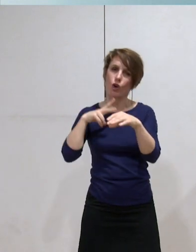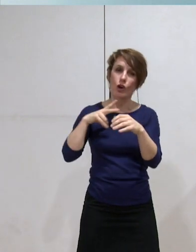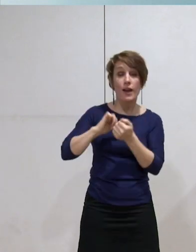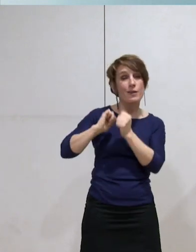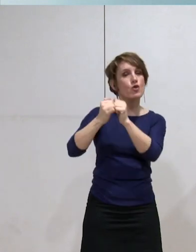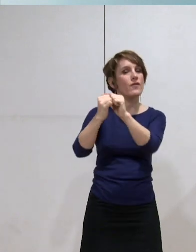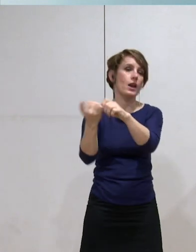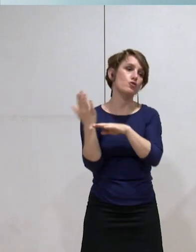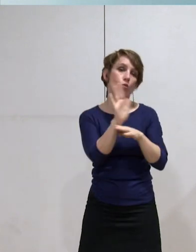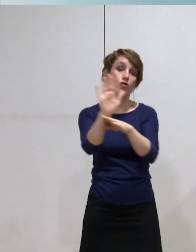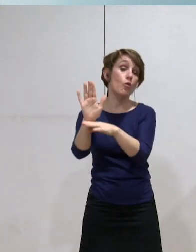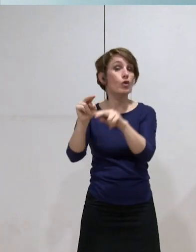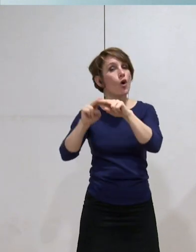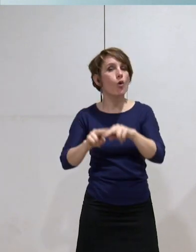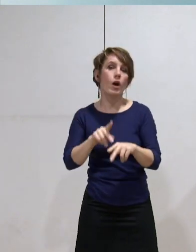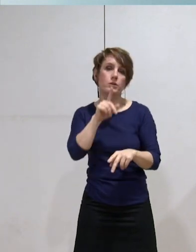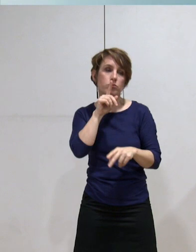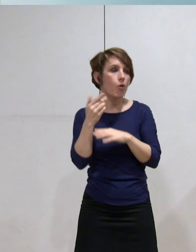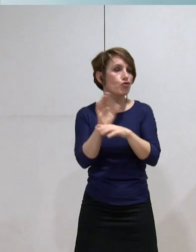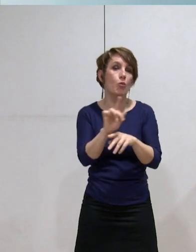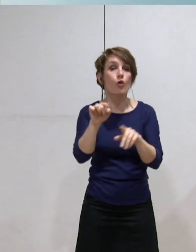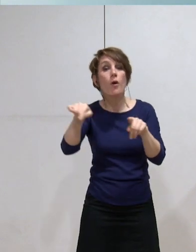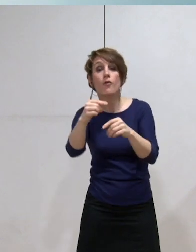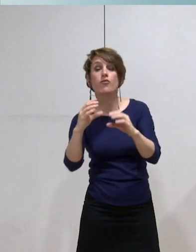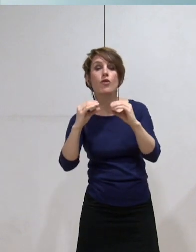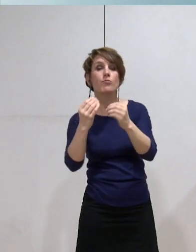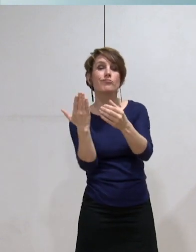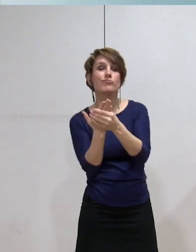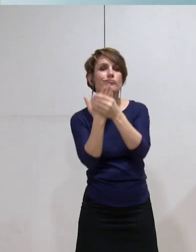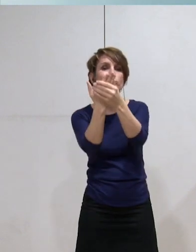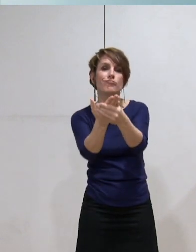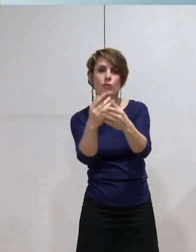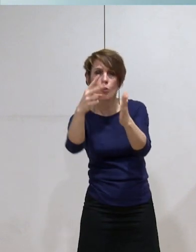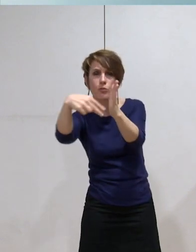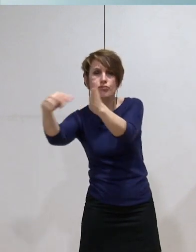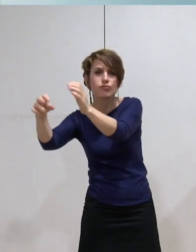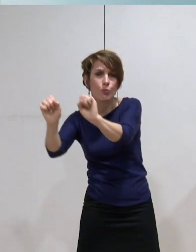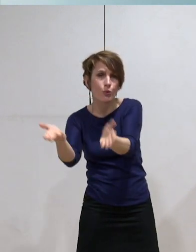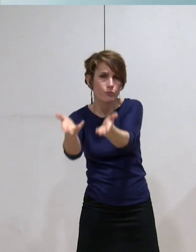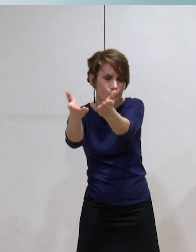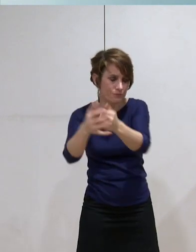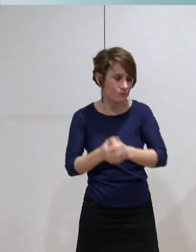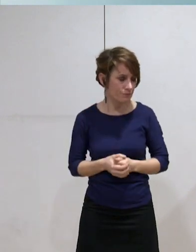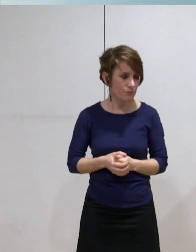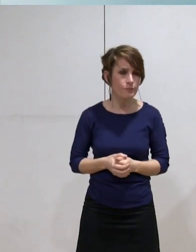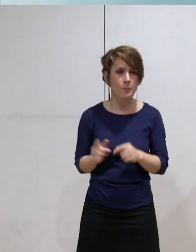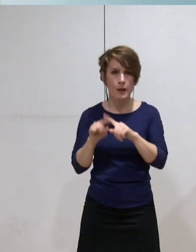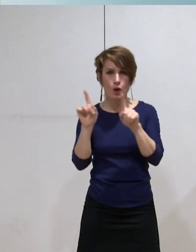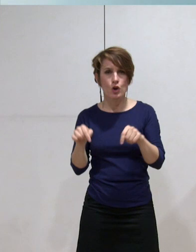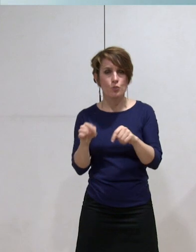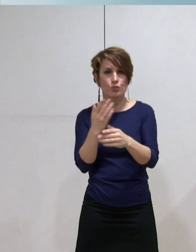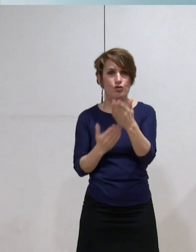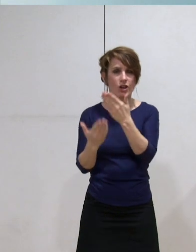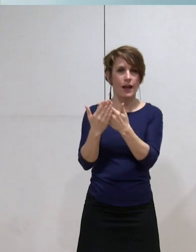modifications le reste vous le retrouvez dans les documents qui ont été mis à votre disposition alors en ce qui concerne le budget annexe